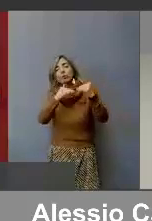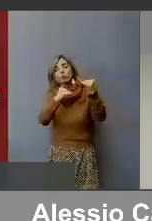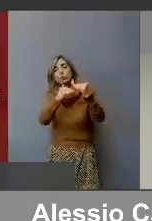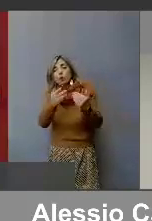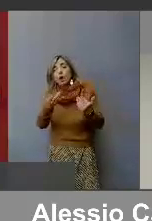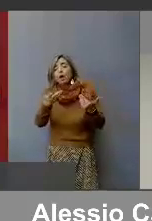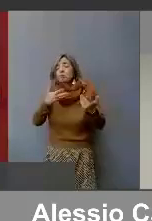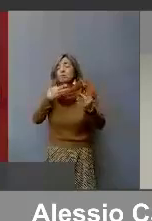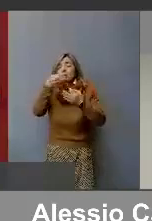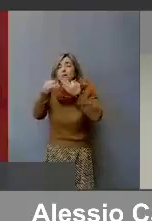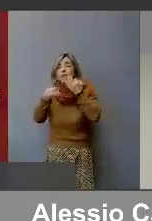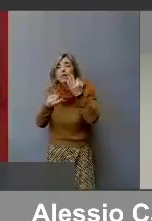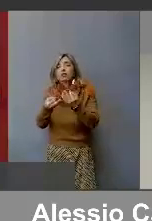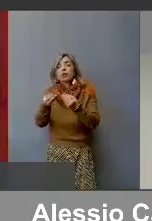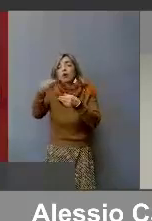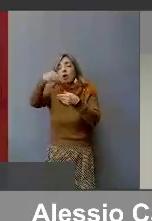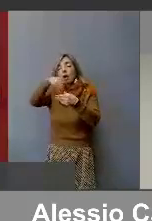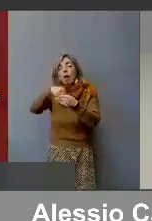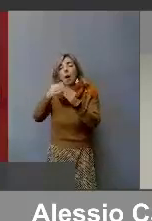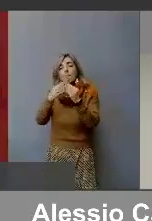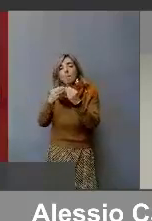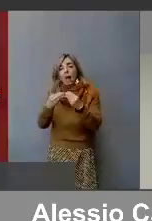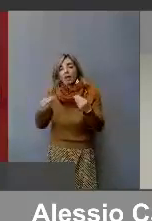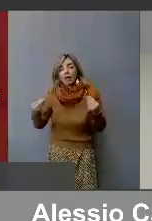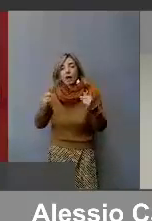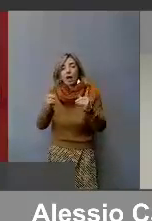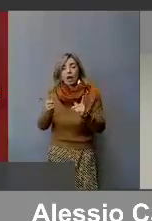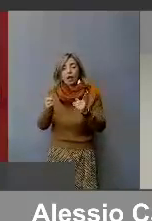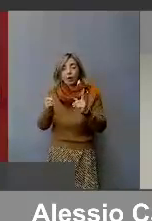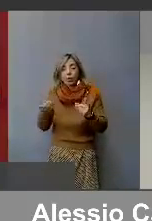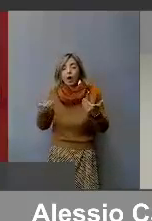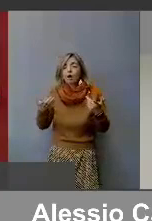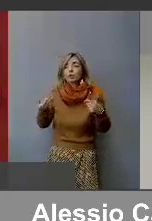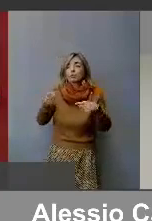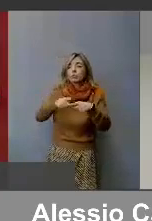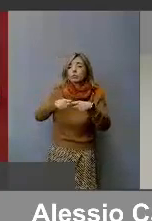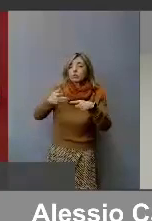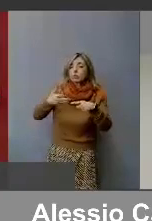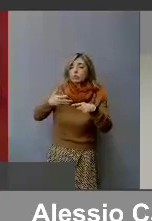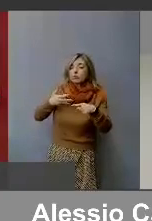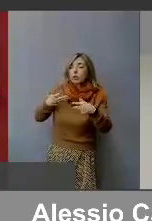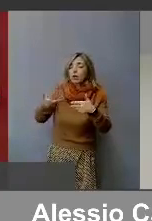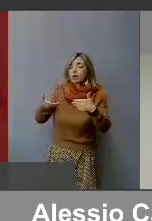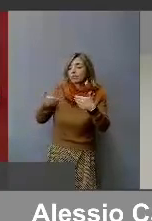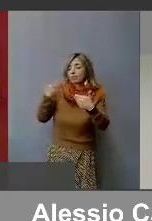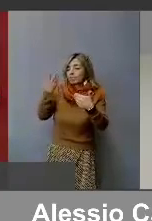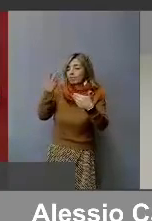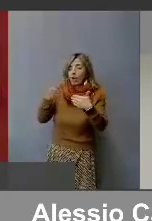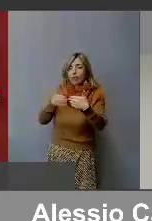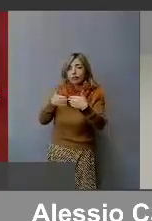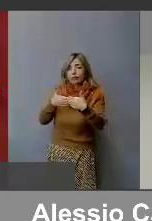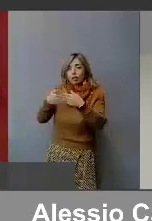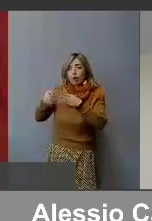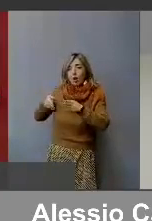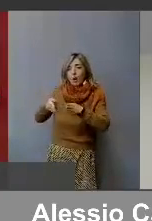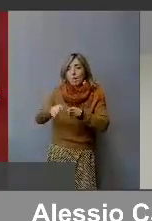sono indicati tutti i manufatti accessori presenti marcia pieri carreri ringhiera impianti di illuminazione caditoia